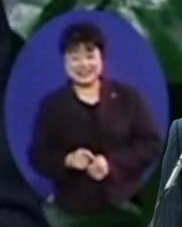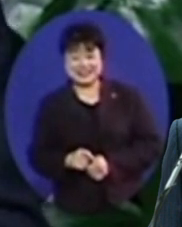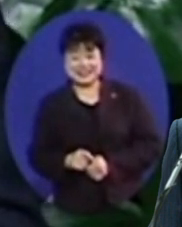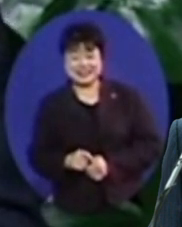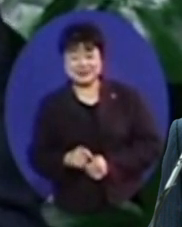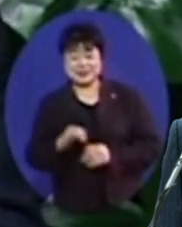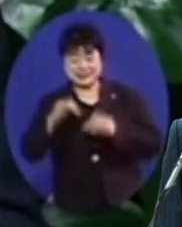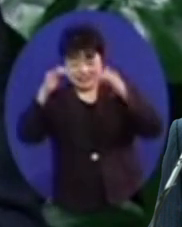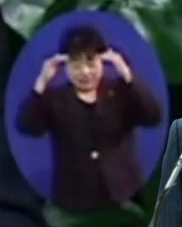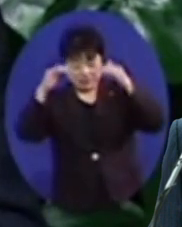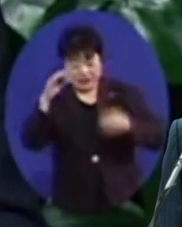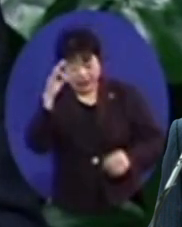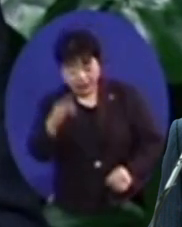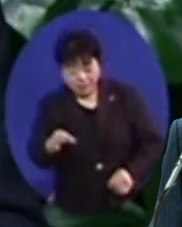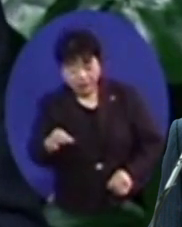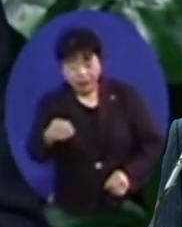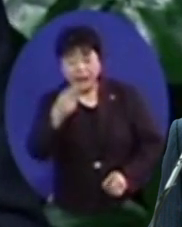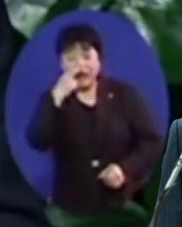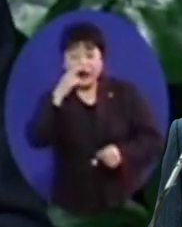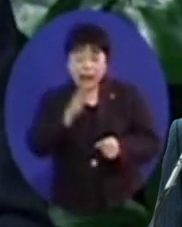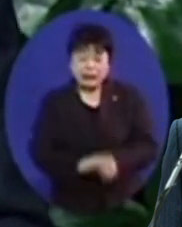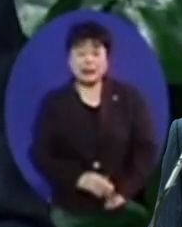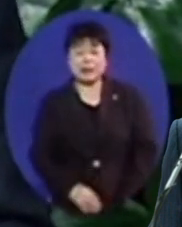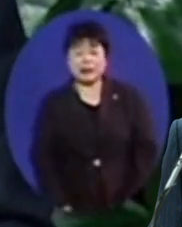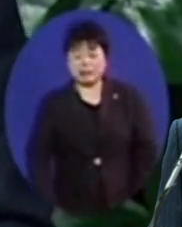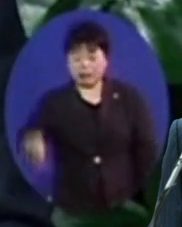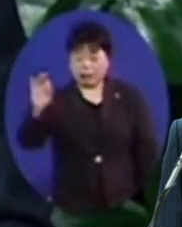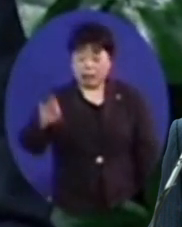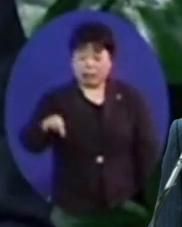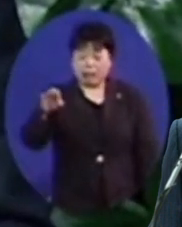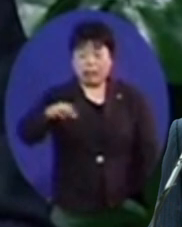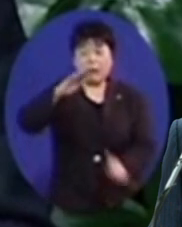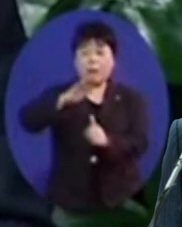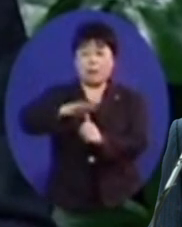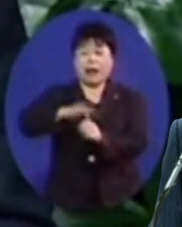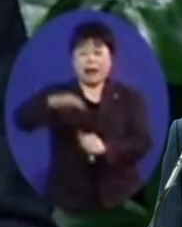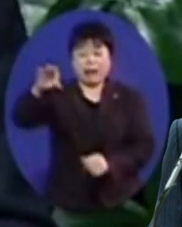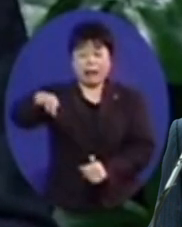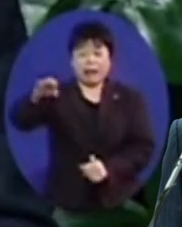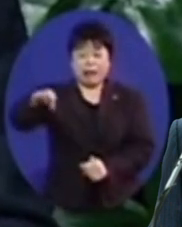블레셋에서 보니 키가 안 찹니다. 뭐 저런 걸 가지고서 나오냐.